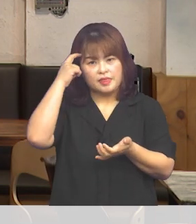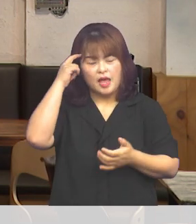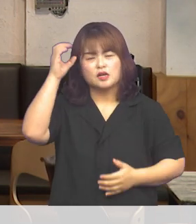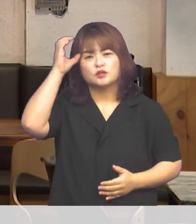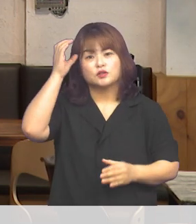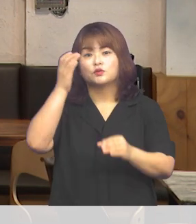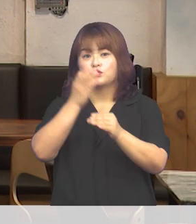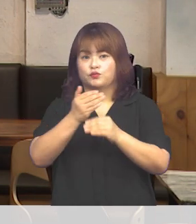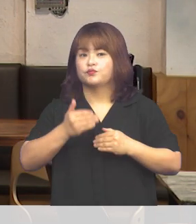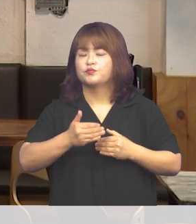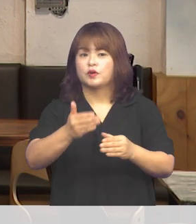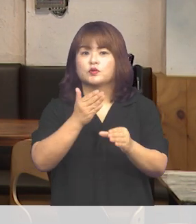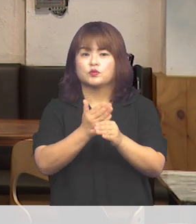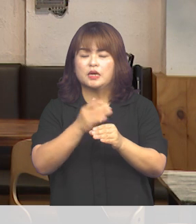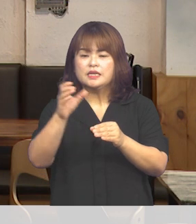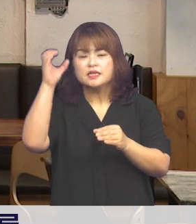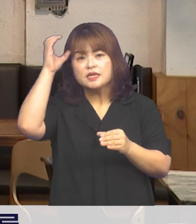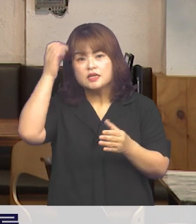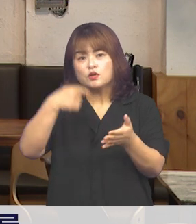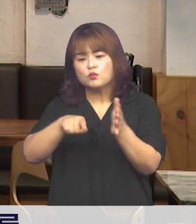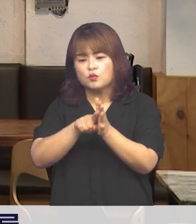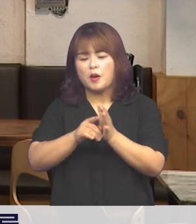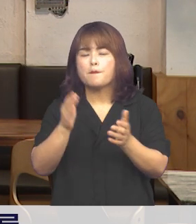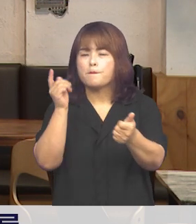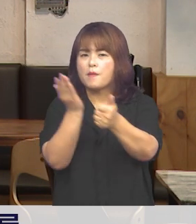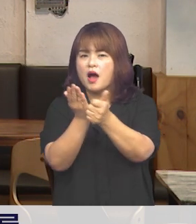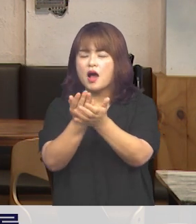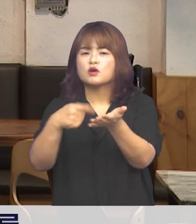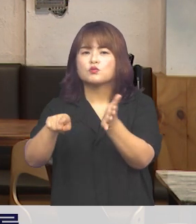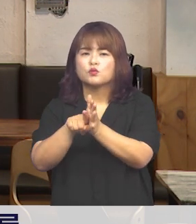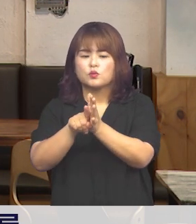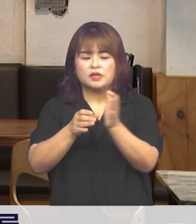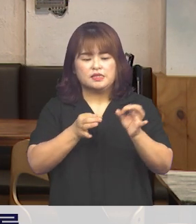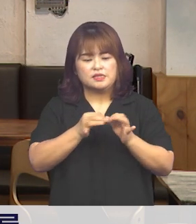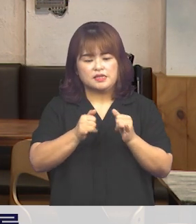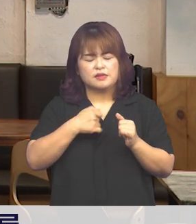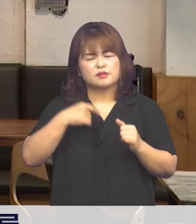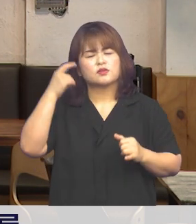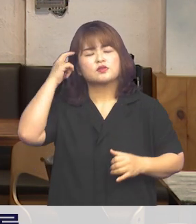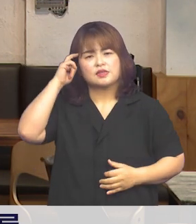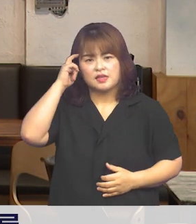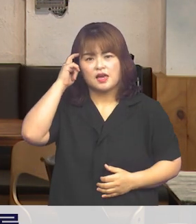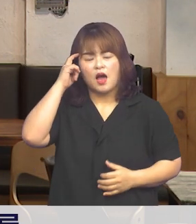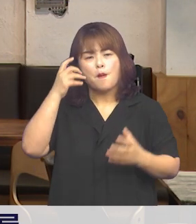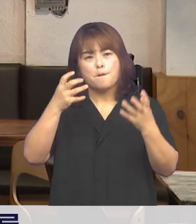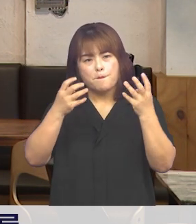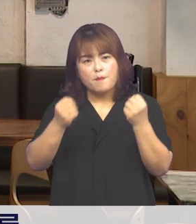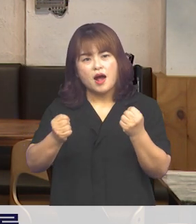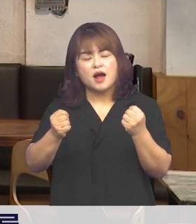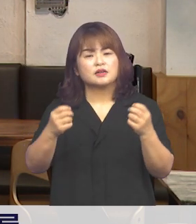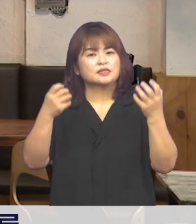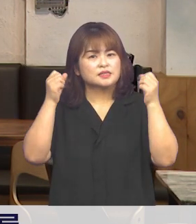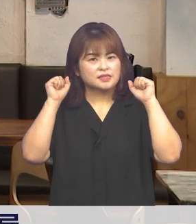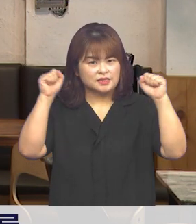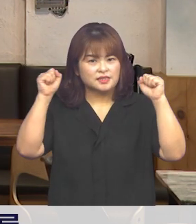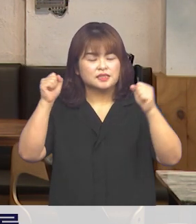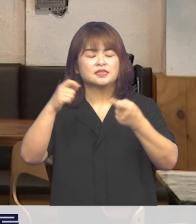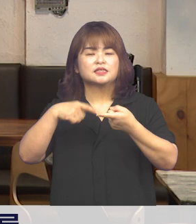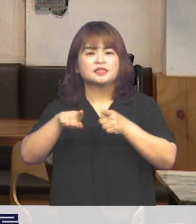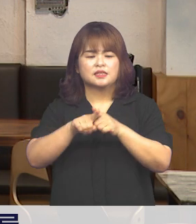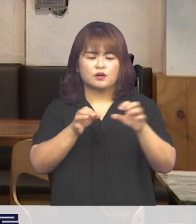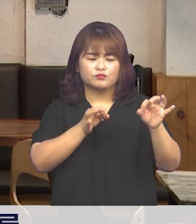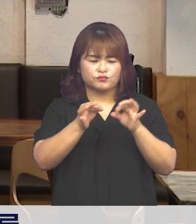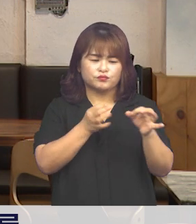가장 큰 기대를 갖고 있고 그 기대에 부응할 수 있도록 상인분들이 많이 더